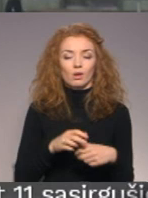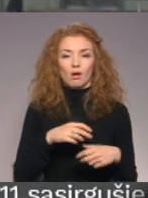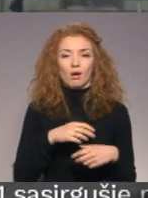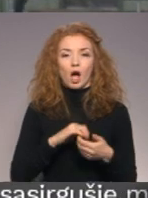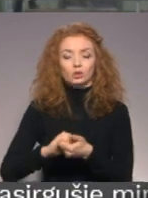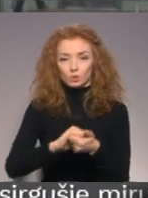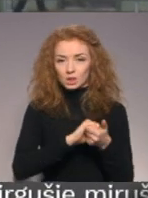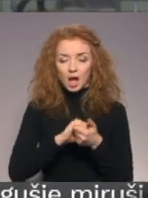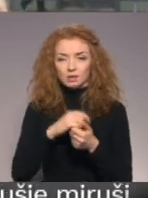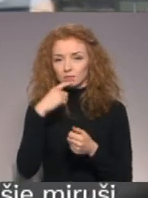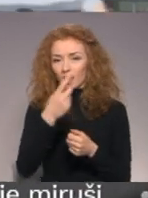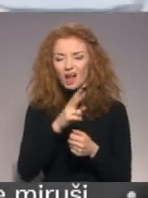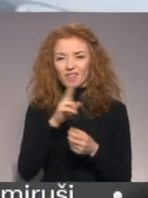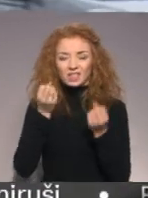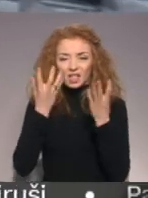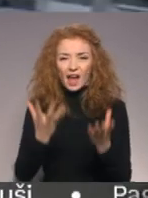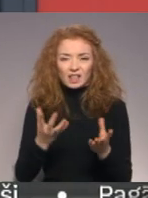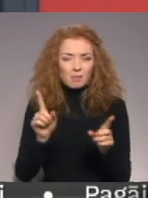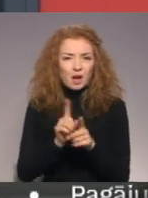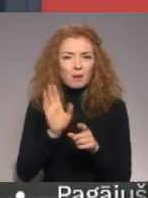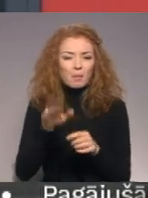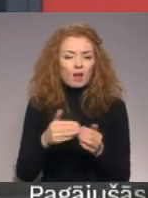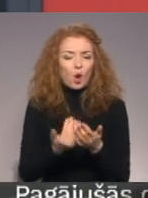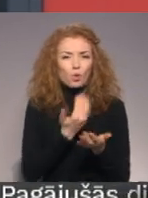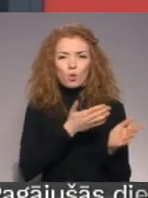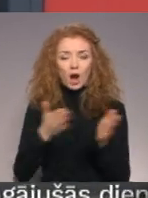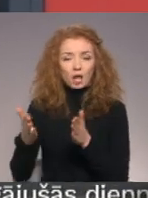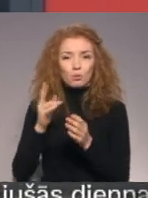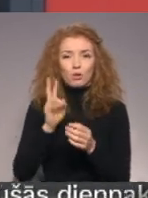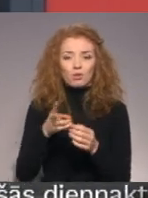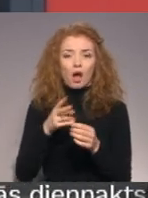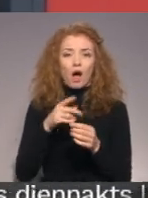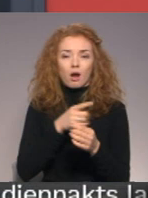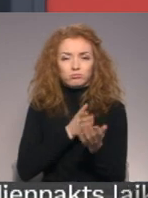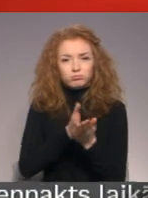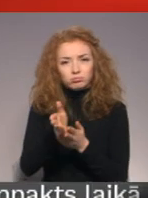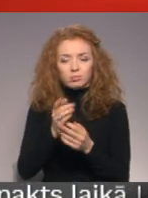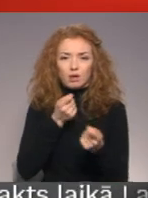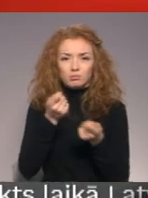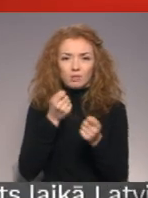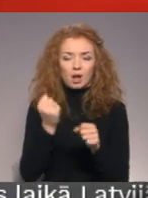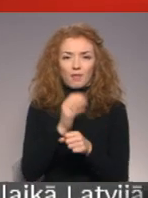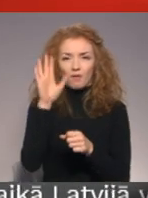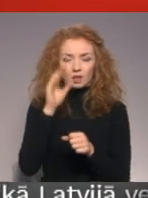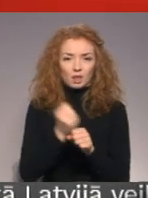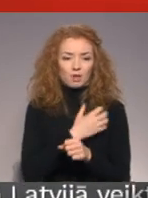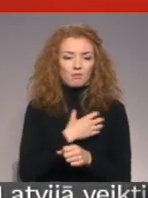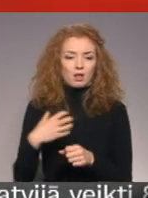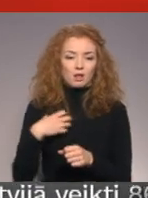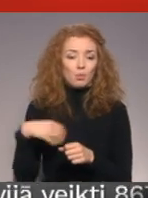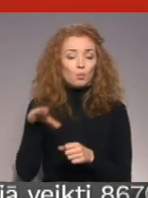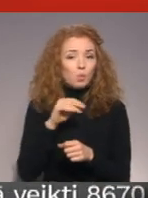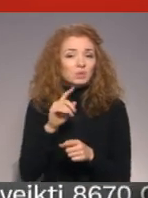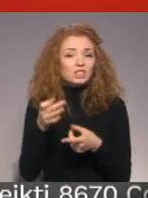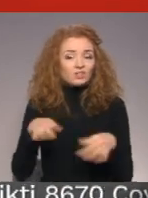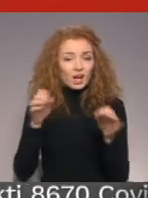Asociācijā uzsver, ka neskaidrību ievieš esošā kārtība, ka nozare regulē gan valsts, gan pašvaldības. Mums kā nozare jau ir svarīgi